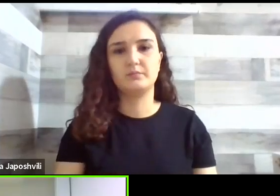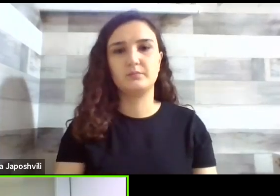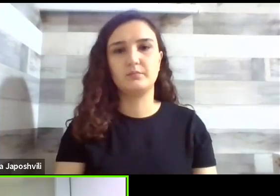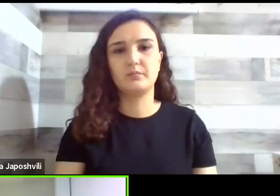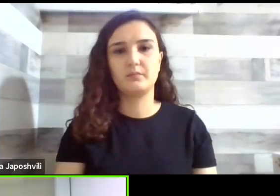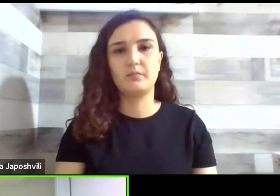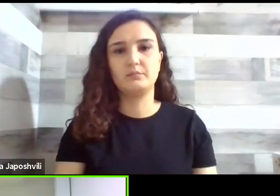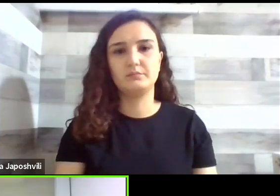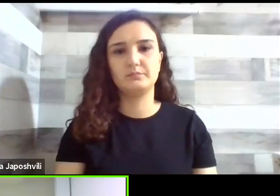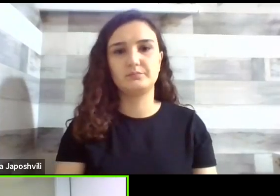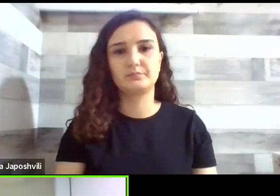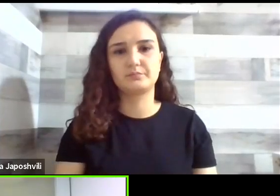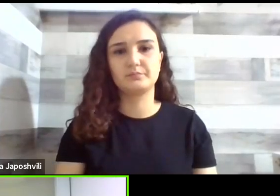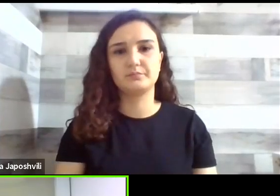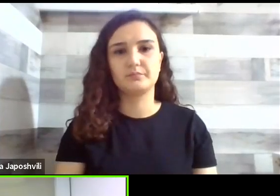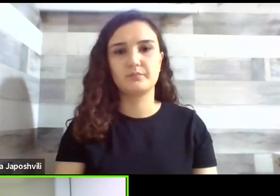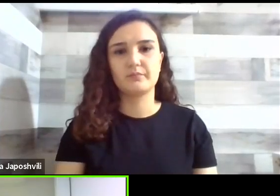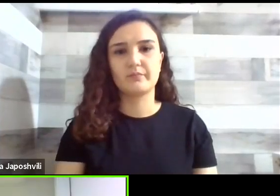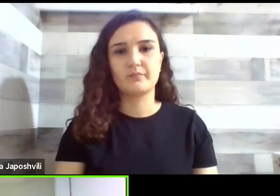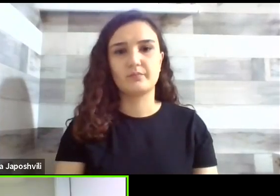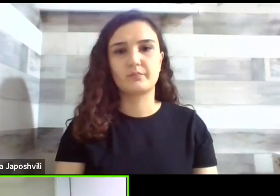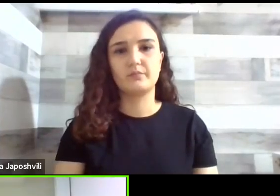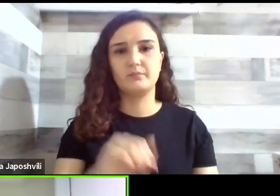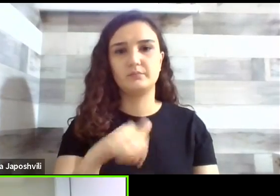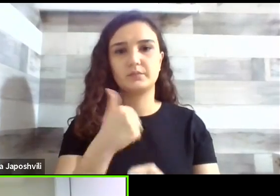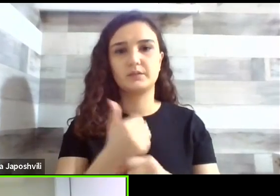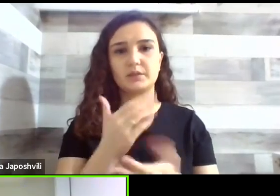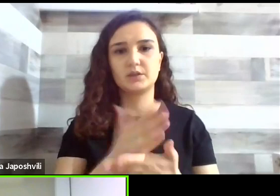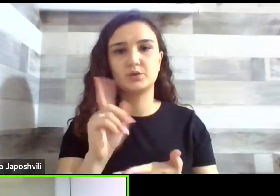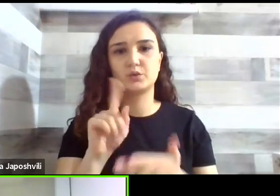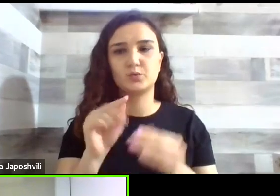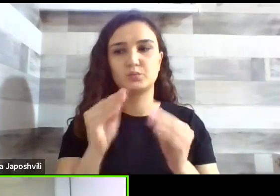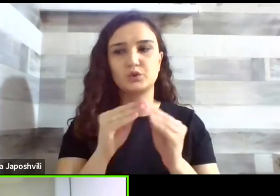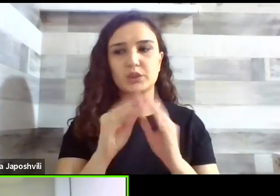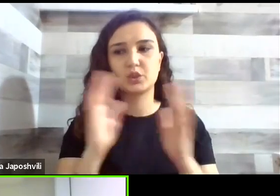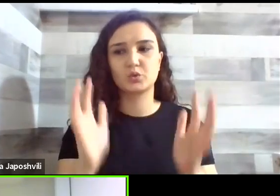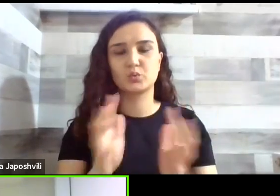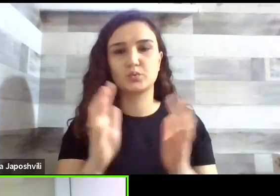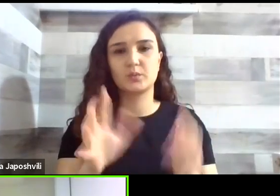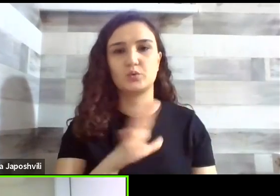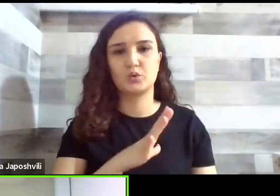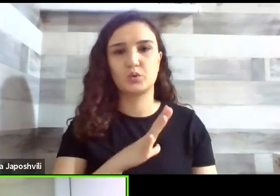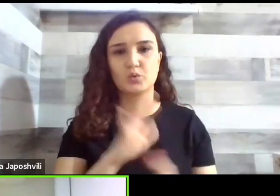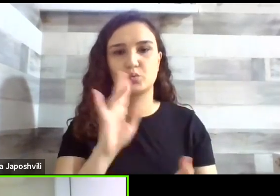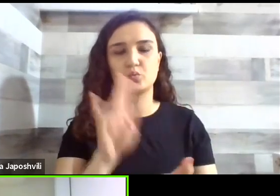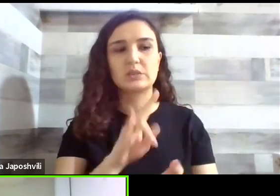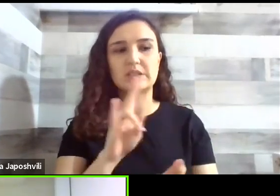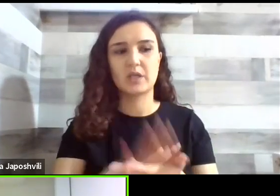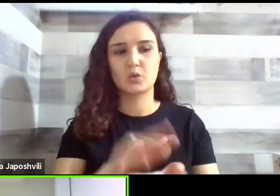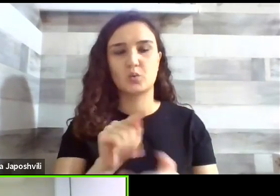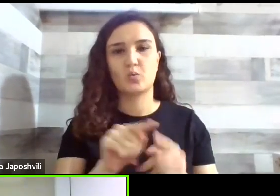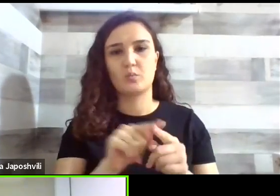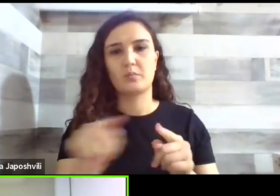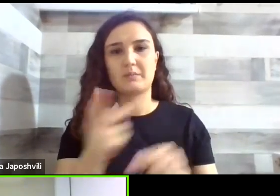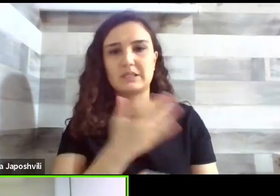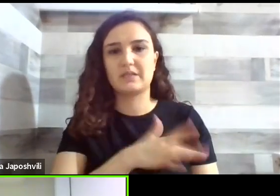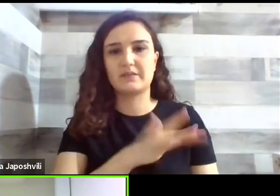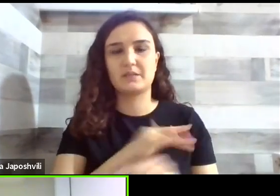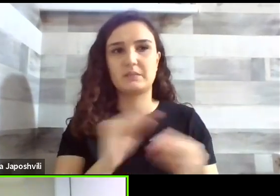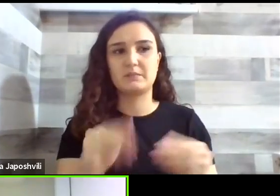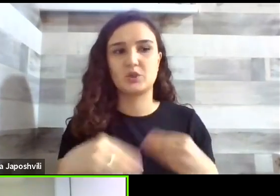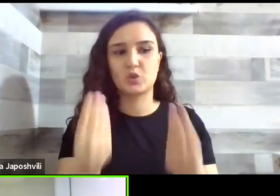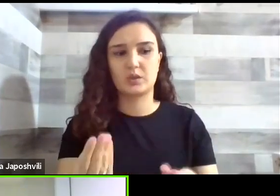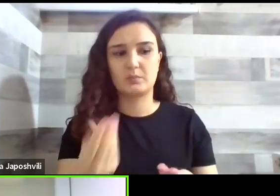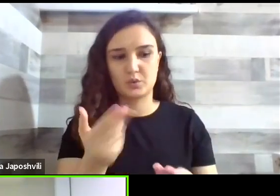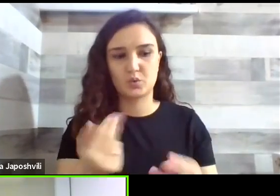არის, ხო? ანუ თავი არის, რომ შინარჩუნებული იყოს უცხოეთობა აი ამ სერვისების მიწოდების, ხო,